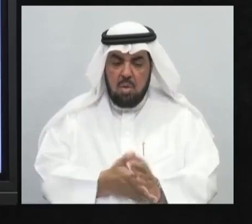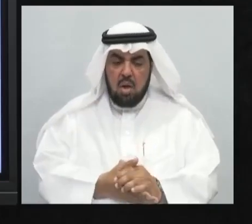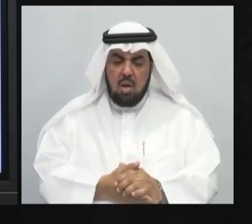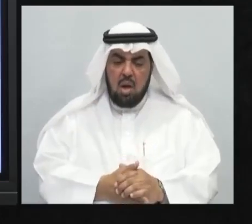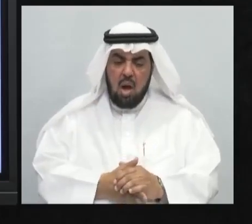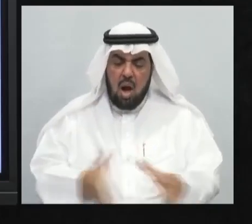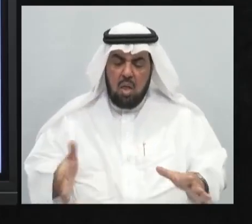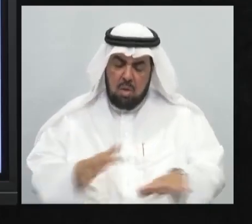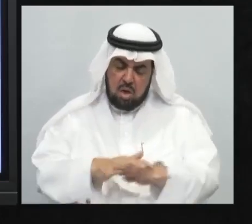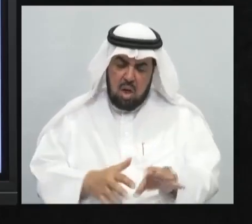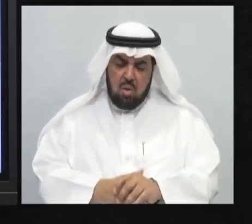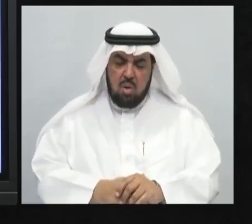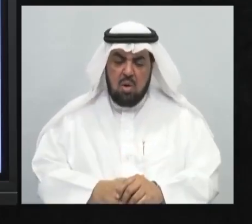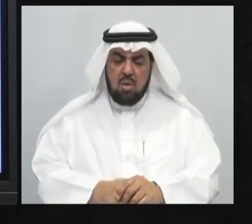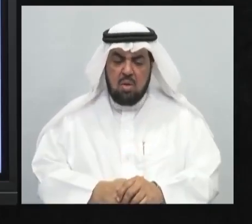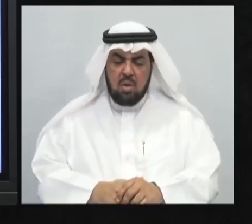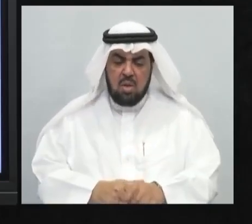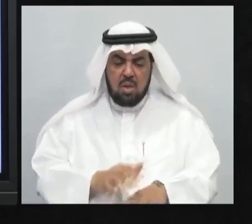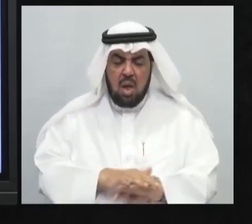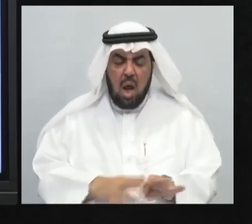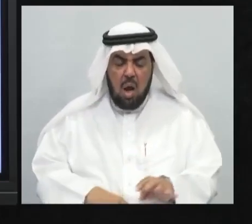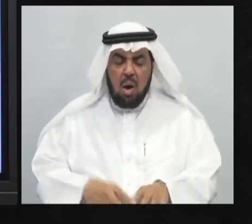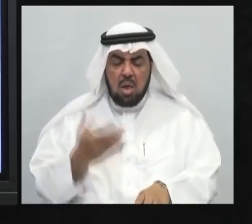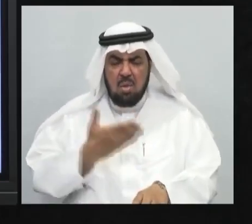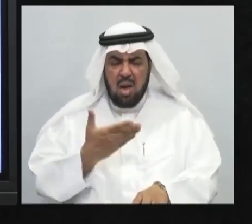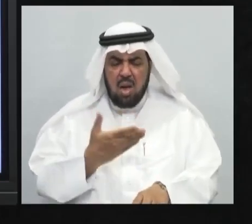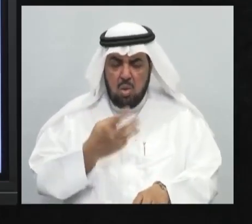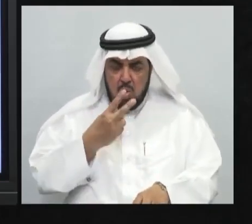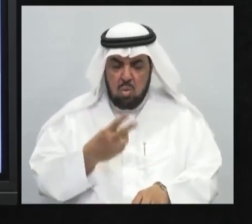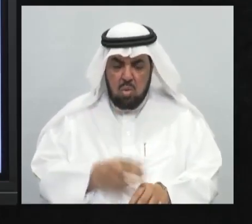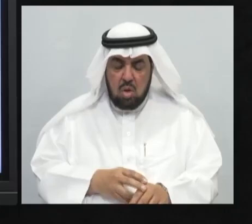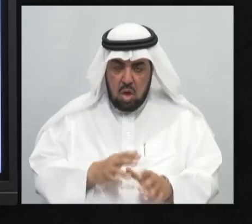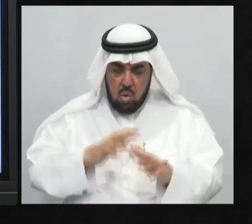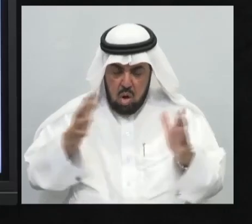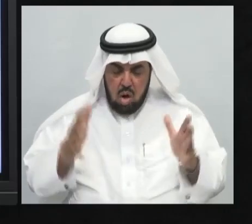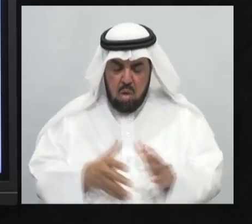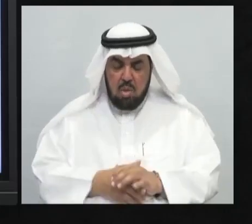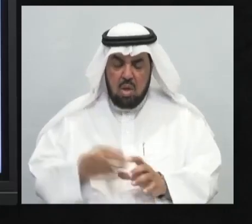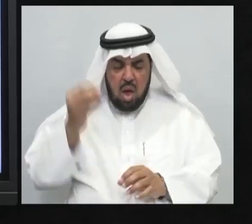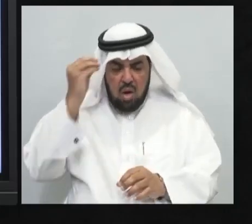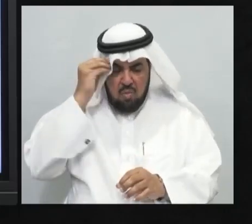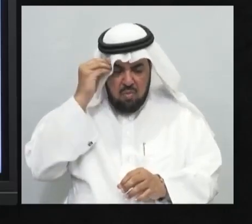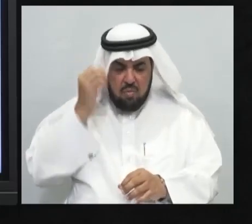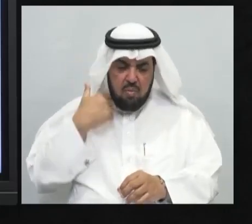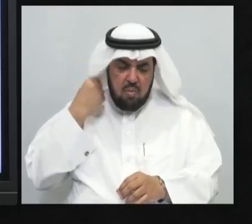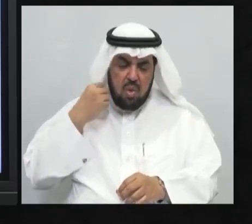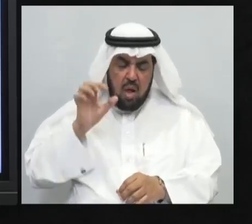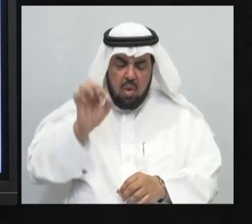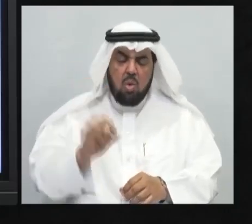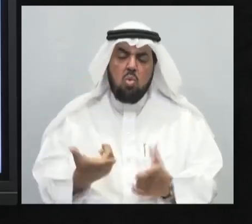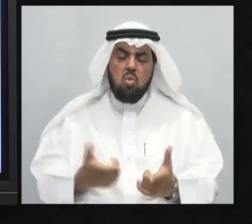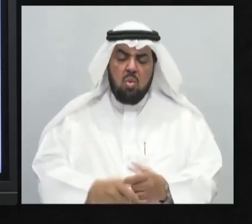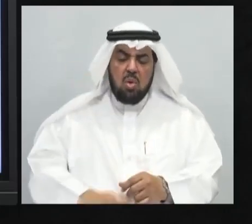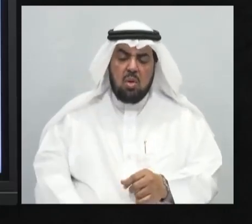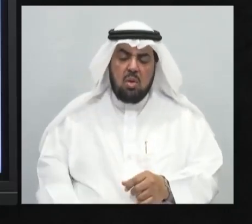اكثر من الجداول الجدول يحتاج القارئ ان يطلع على الجدول كامل حتى يعرف مثلا هذه النقطه ما